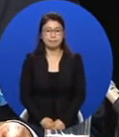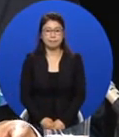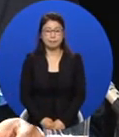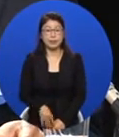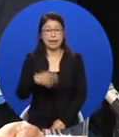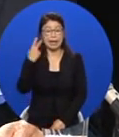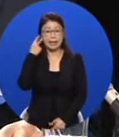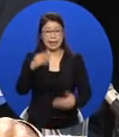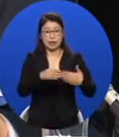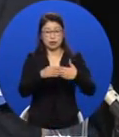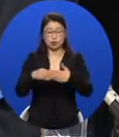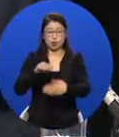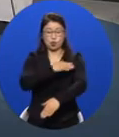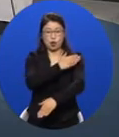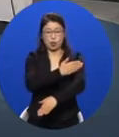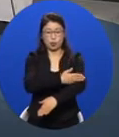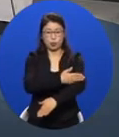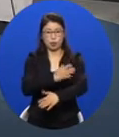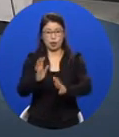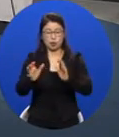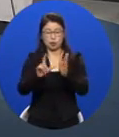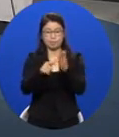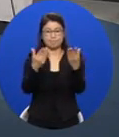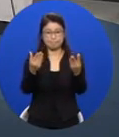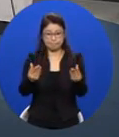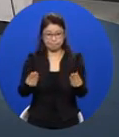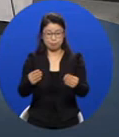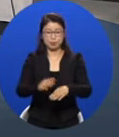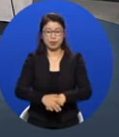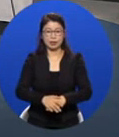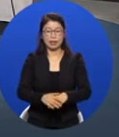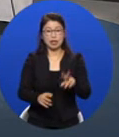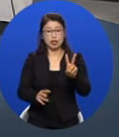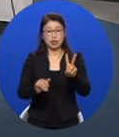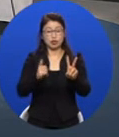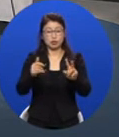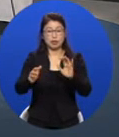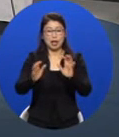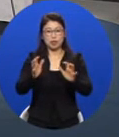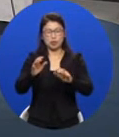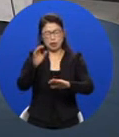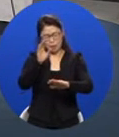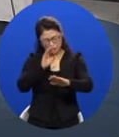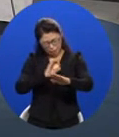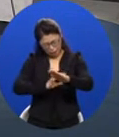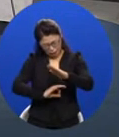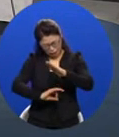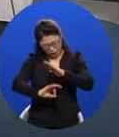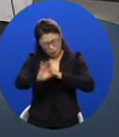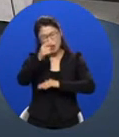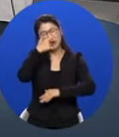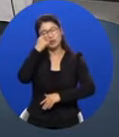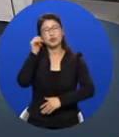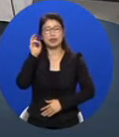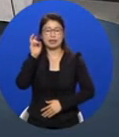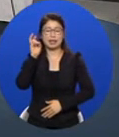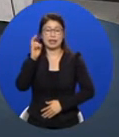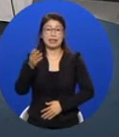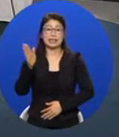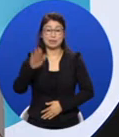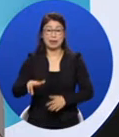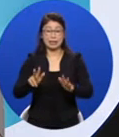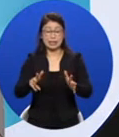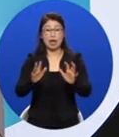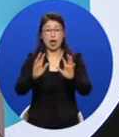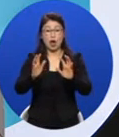네, 주도권 토론 시간을 마치겠습니다. 두 분의 토론은 밤을 새워도 모자랄 것 같습니다만 이제